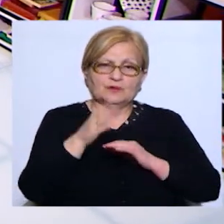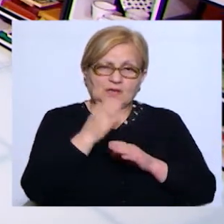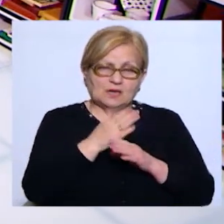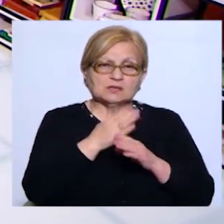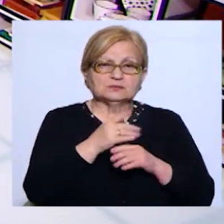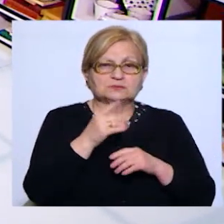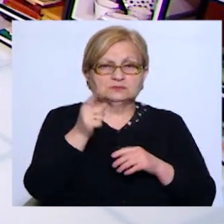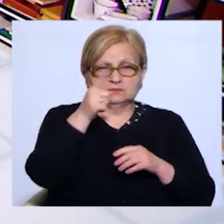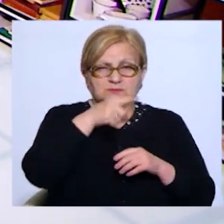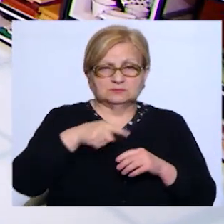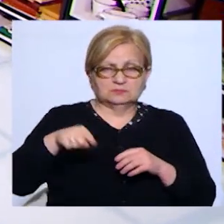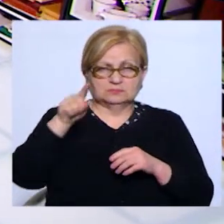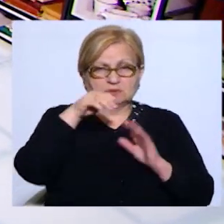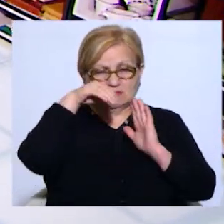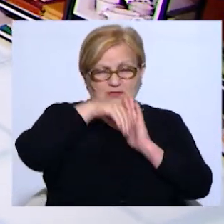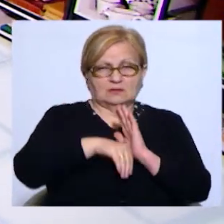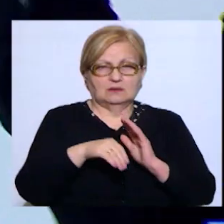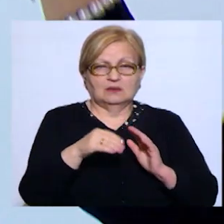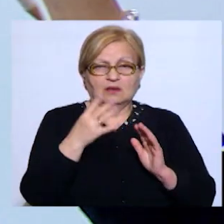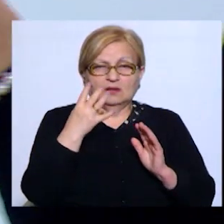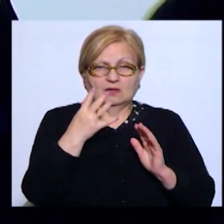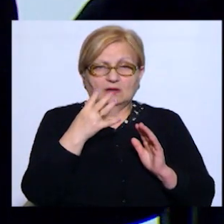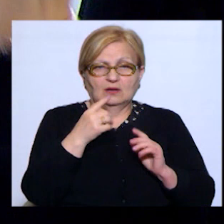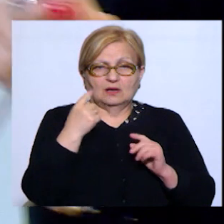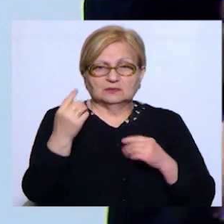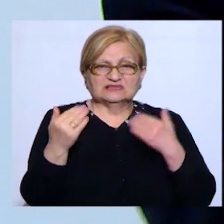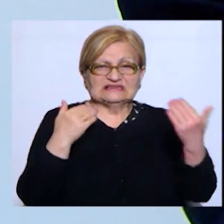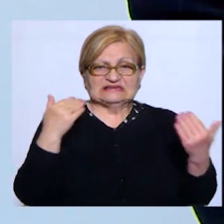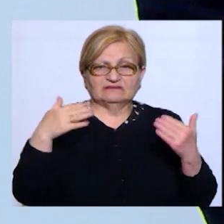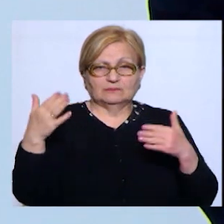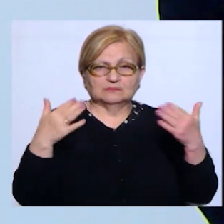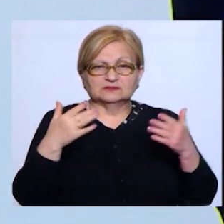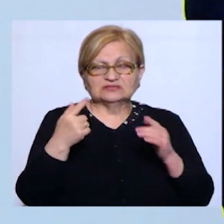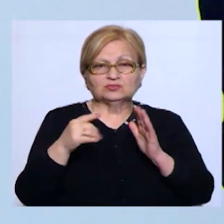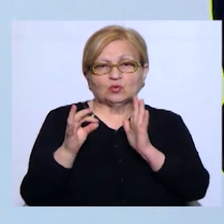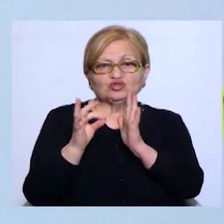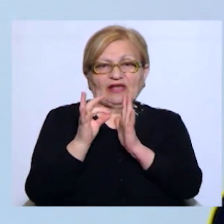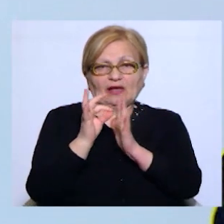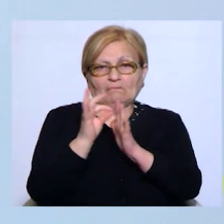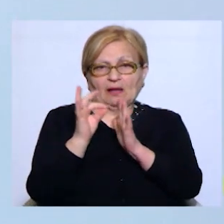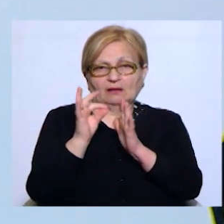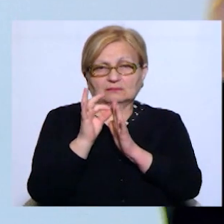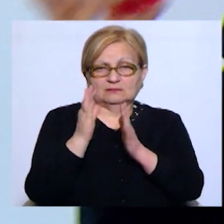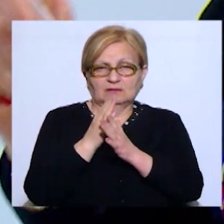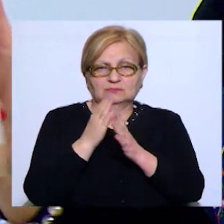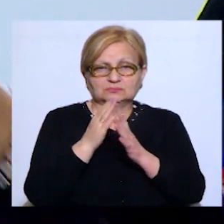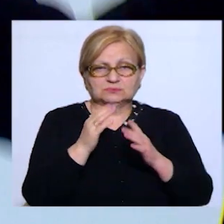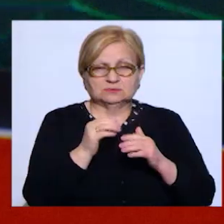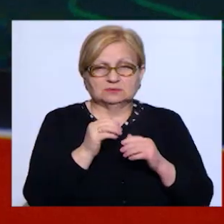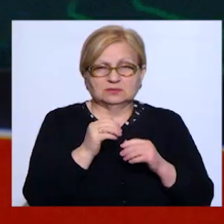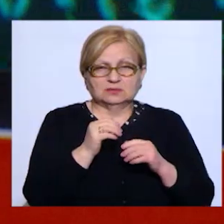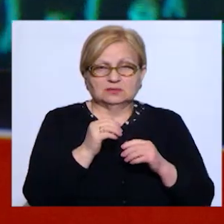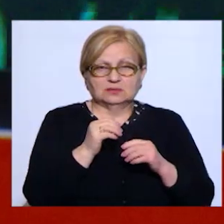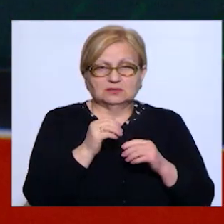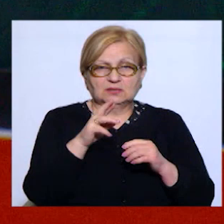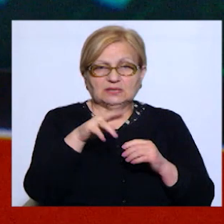ჩახაზული წრე. ანუ ნიშნავს, რომ ოთხკუთხედის თითოეულ გვერდთან აქვს თითო-თითო შეხების წერტილი. ახლა მოდი ნახეთ რა ვქნათ.